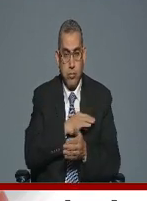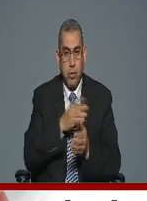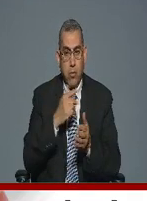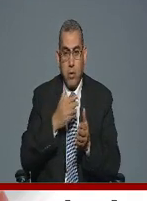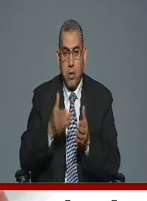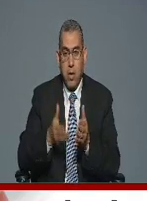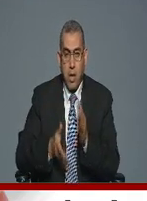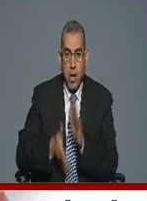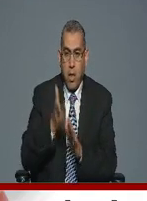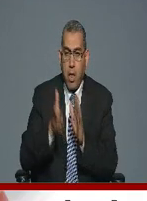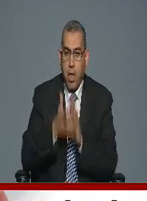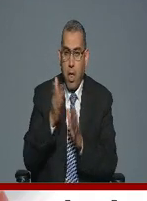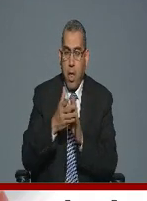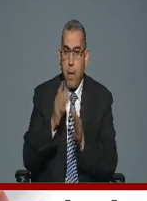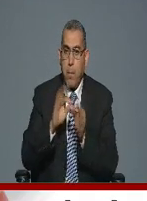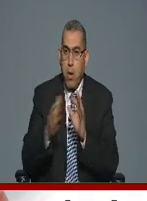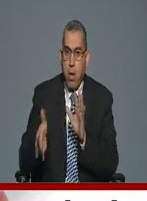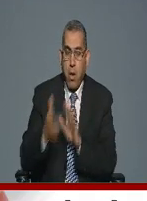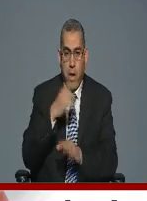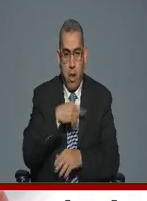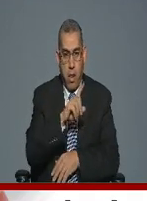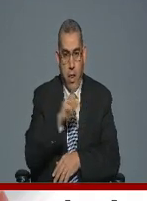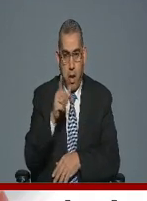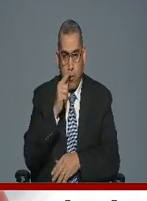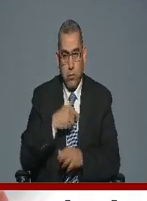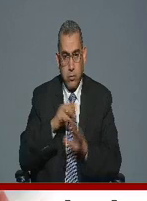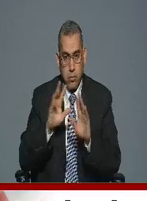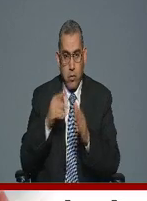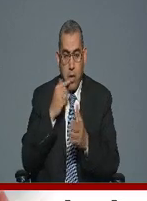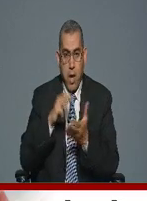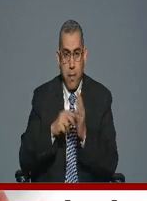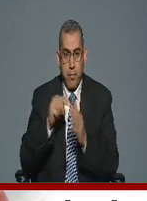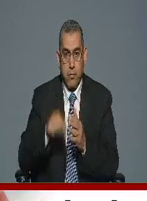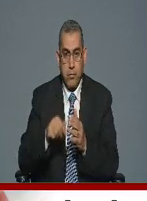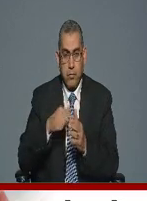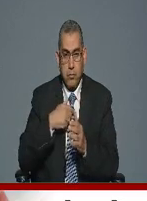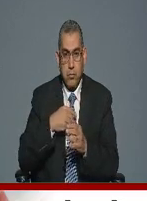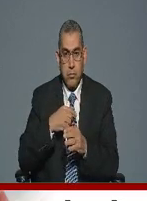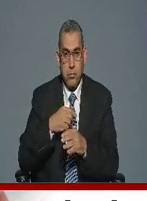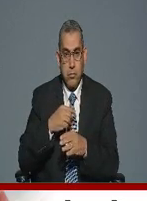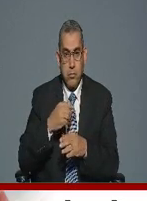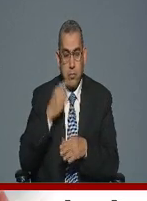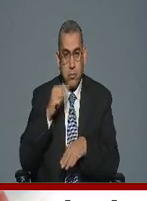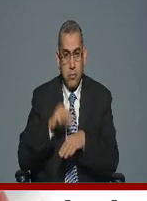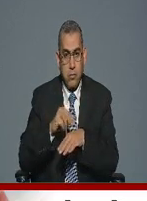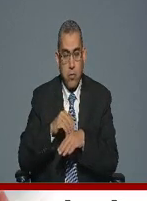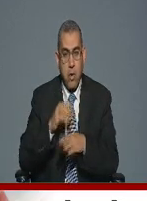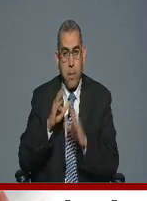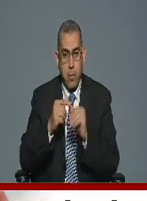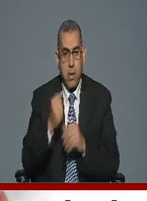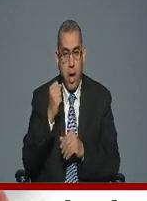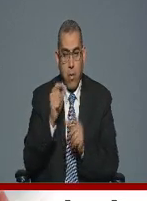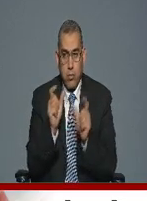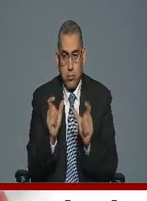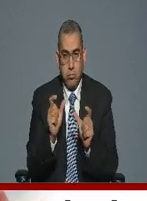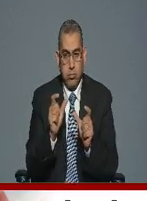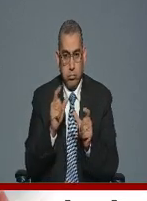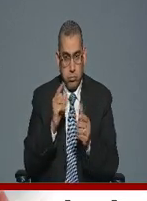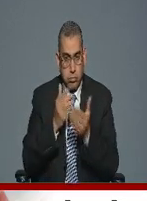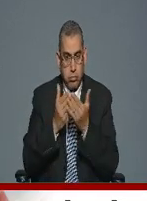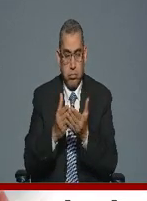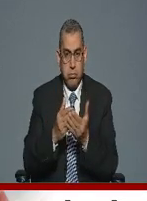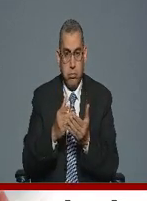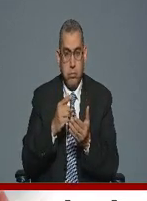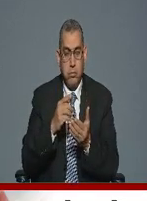المدنيين، ونحن عن حق نعرف عن حق قلق مصر الأمني، ونسعى إلى إيقاف السلام